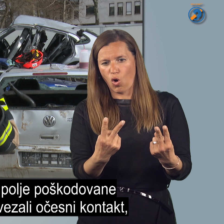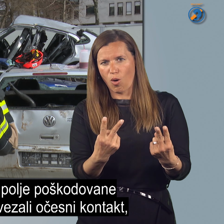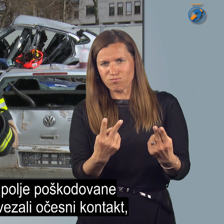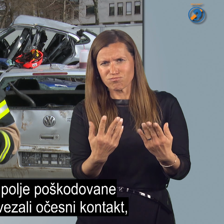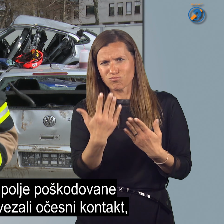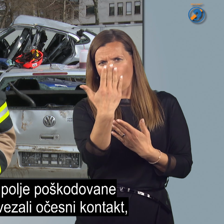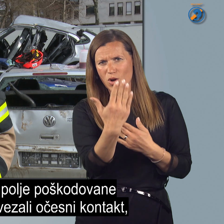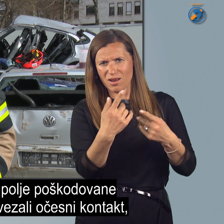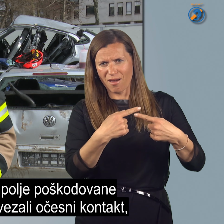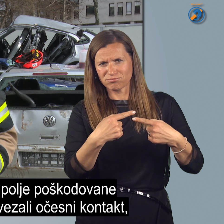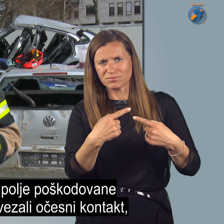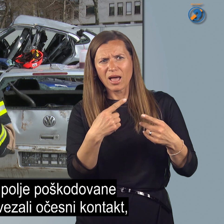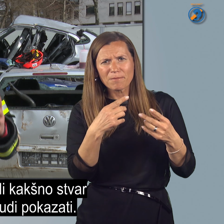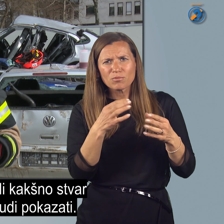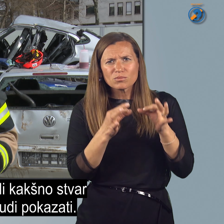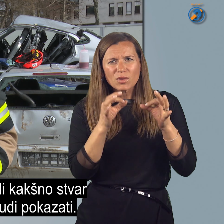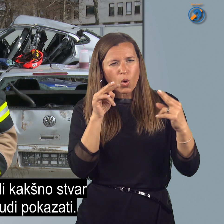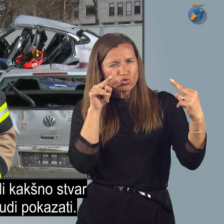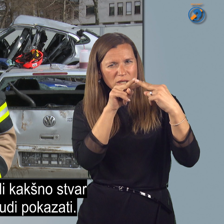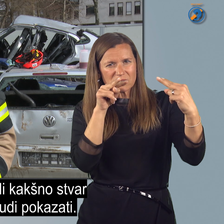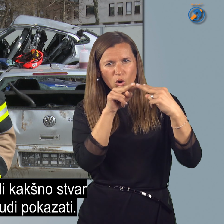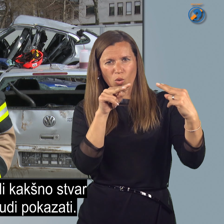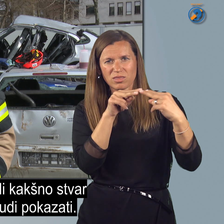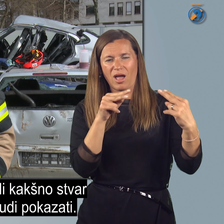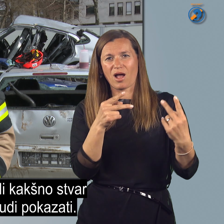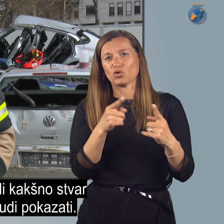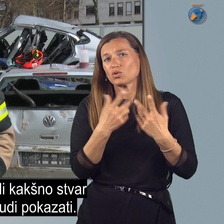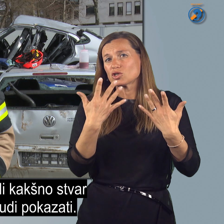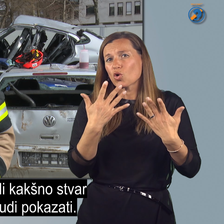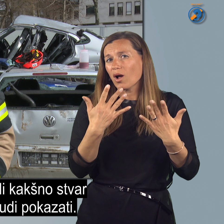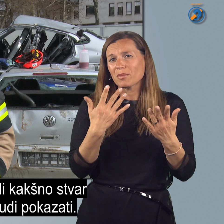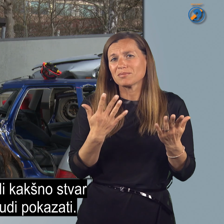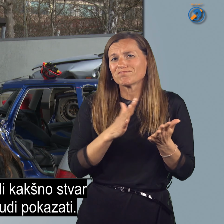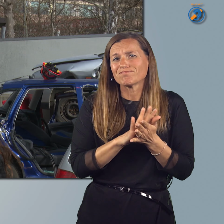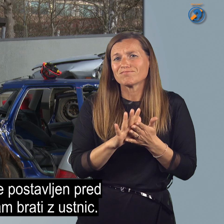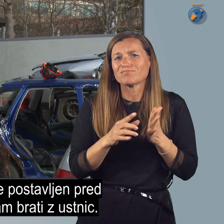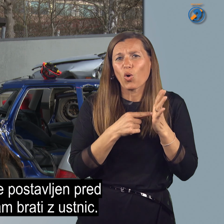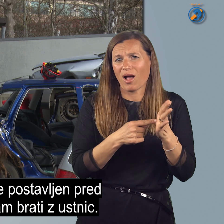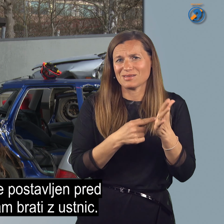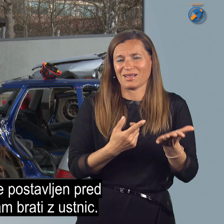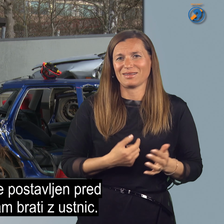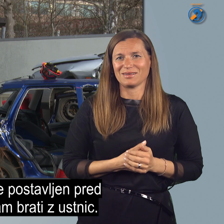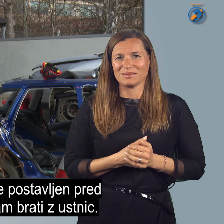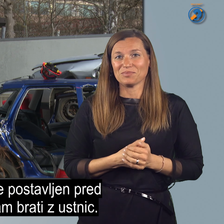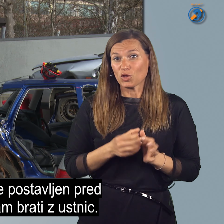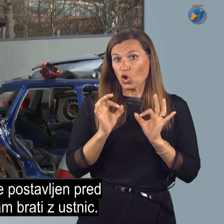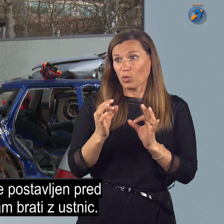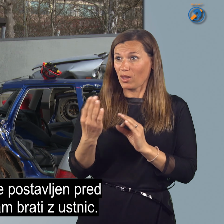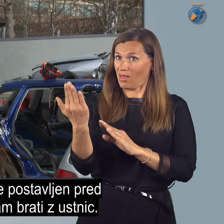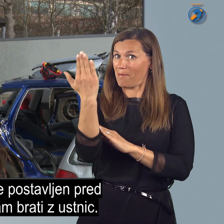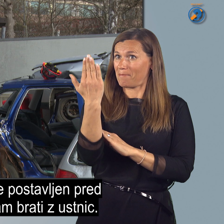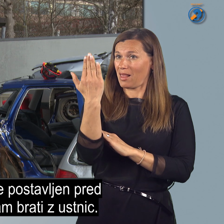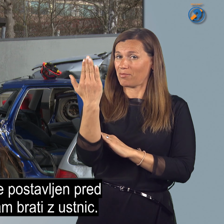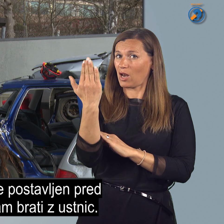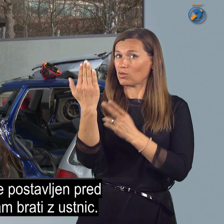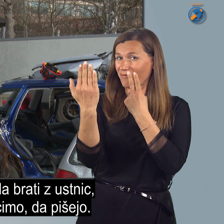tem navezati kontakt očesni in mu probati kakšno stvar z rokami tudi pokazati. Fajn je, da je postavljen pred mene, da pač znam